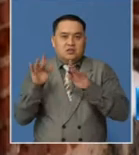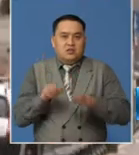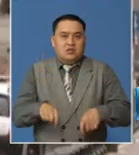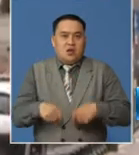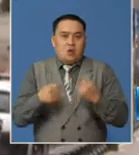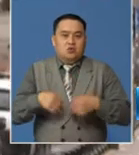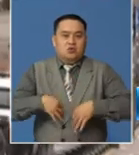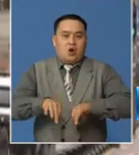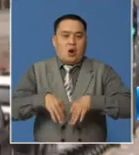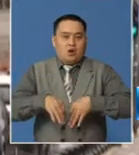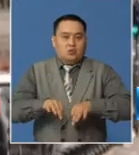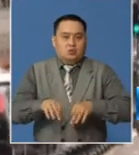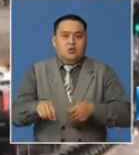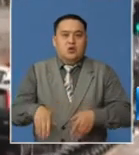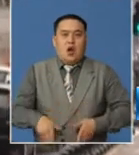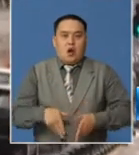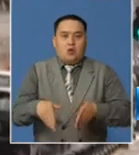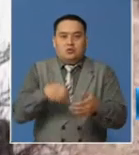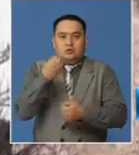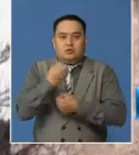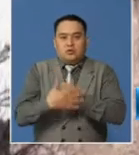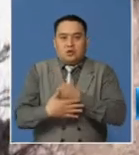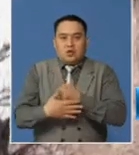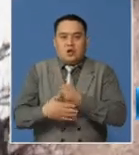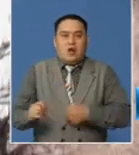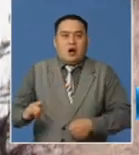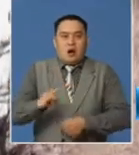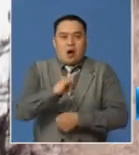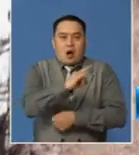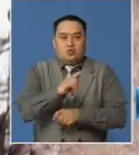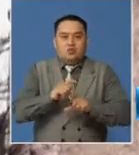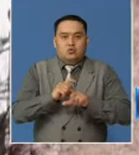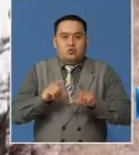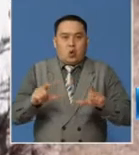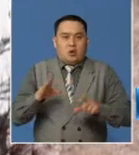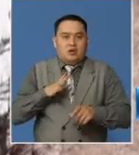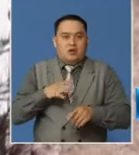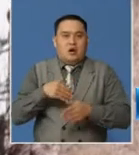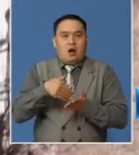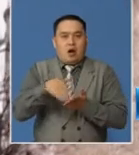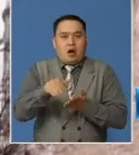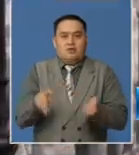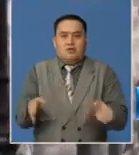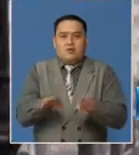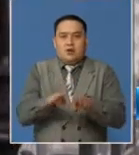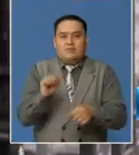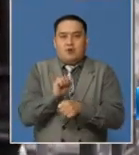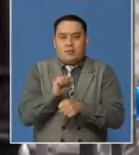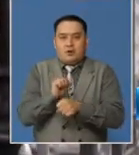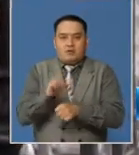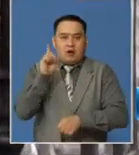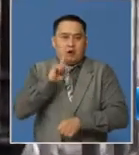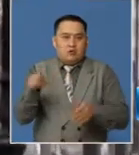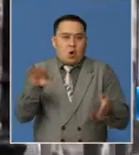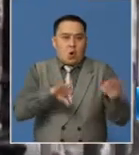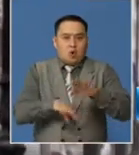нарушено транспортное сообщение в северной и центральной частях страны. Так, в аэропорту Салоников многие рейсы были отменены, а в